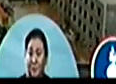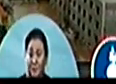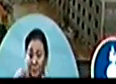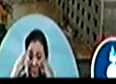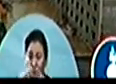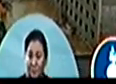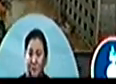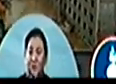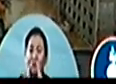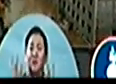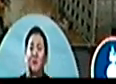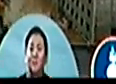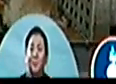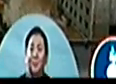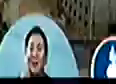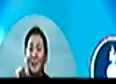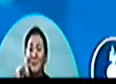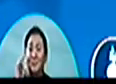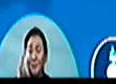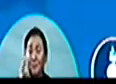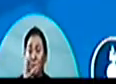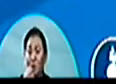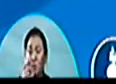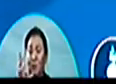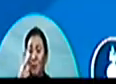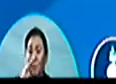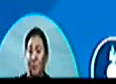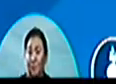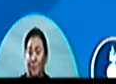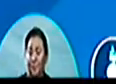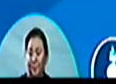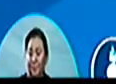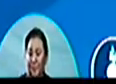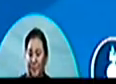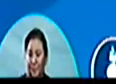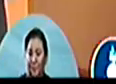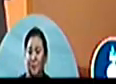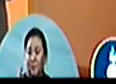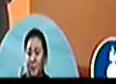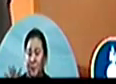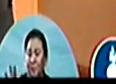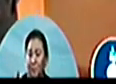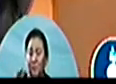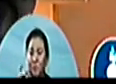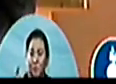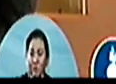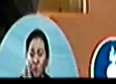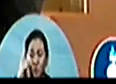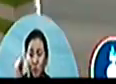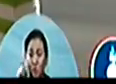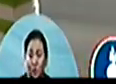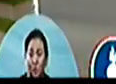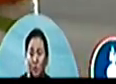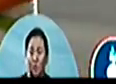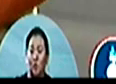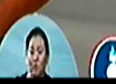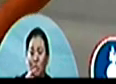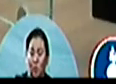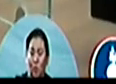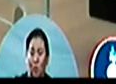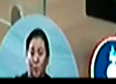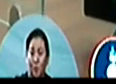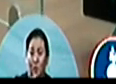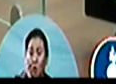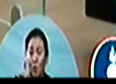онд сонгуулийн өмнө татан буулгав. Ардчилсан нам энэ бүхнийг зүгээр хараад сууж чадахгүй. Тийм ч учраас иргэний нийгмийн асуудлаа шийддэг арга